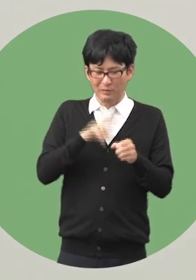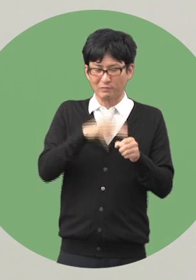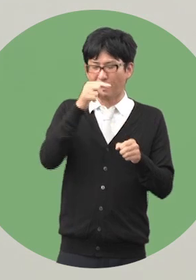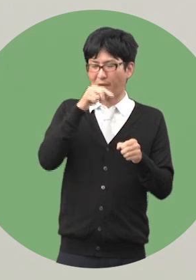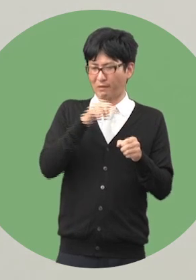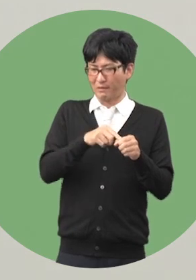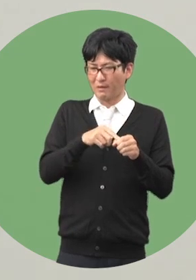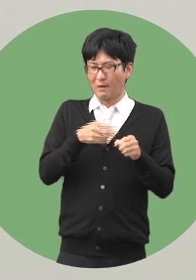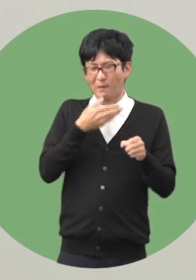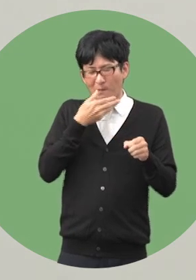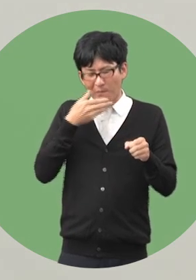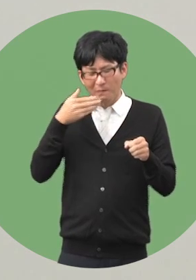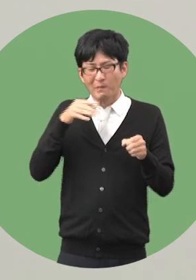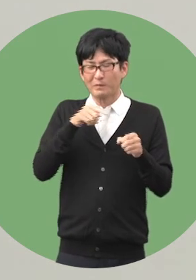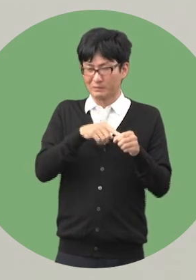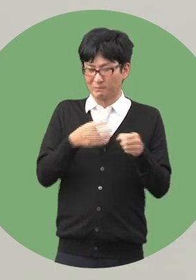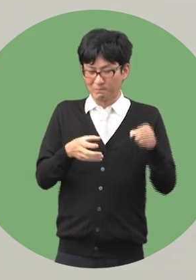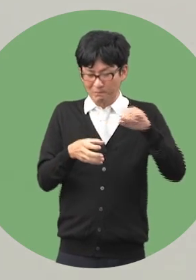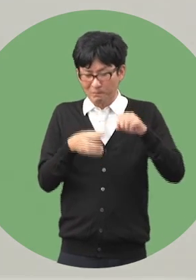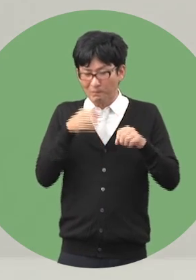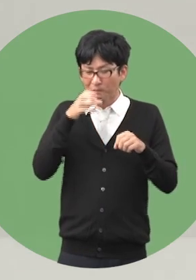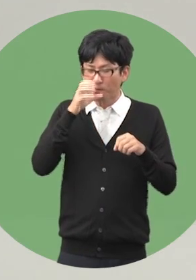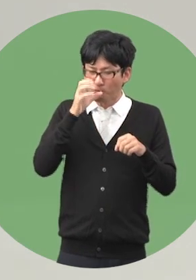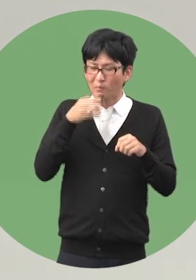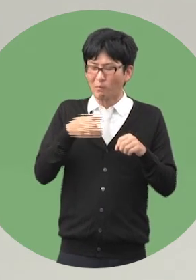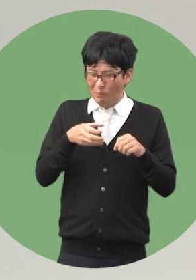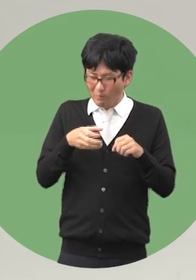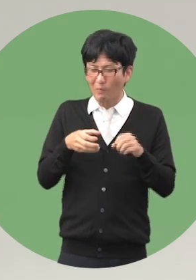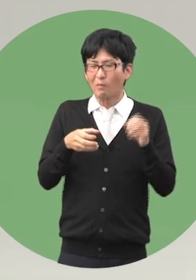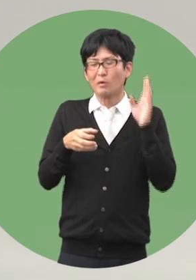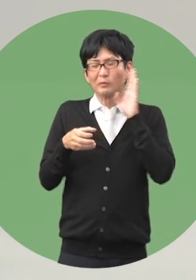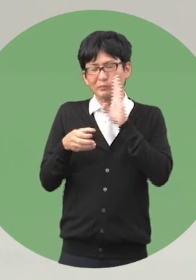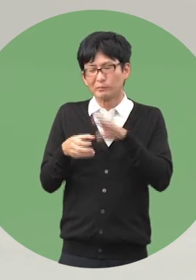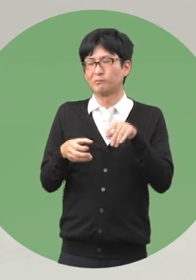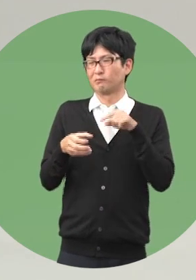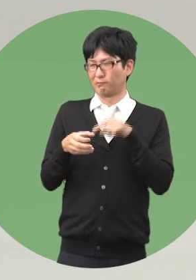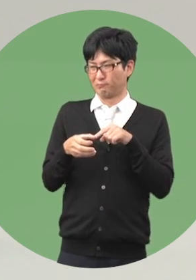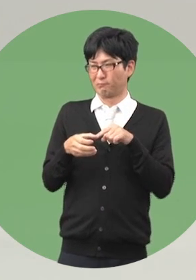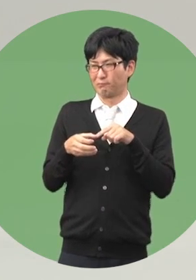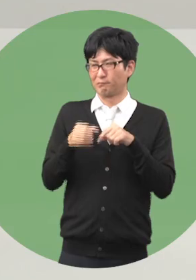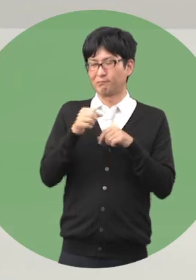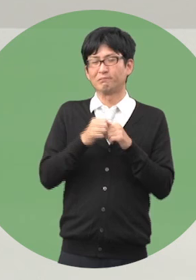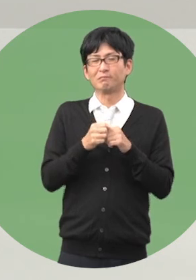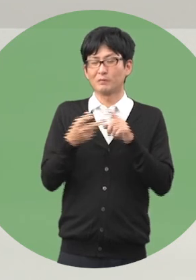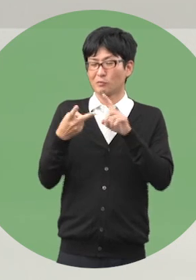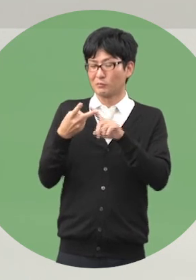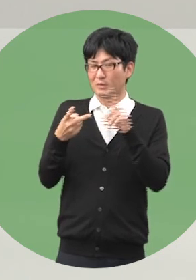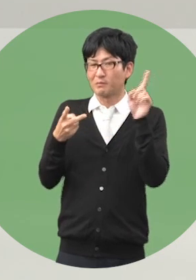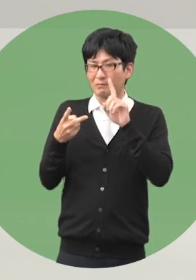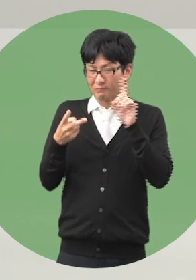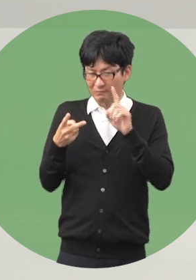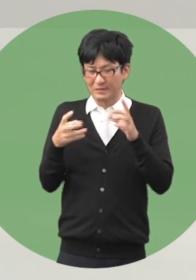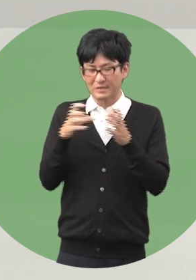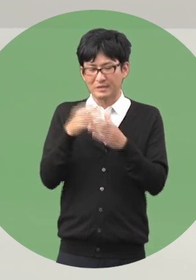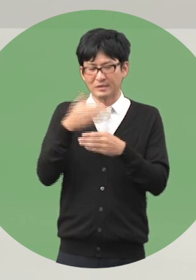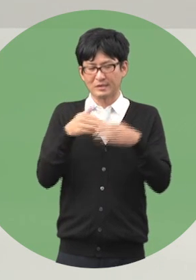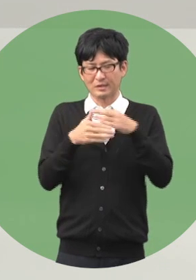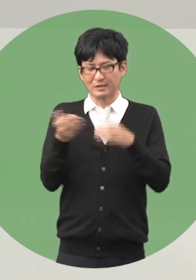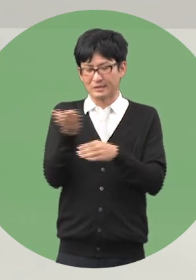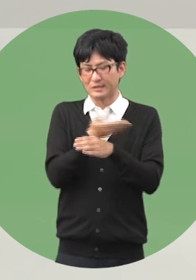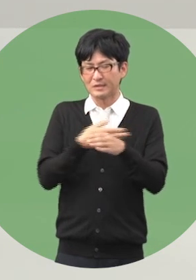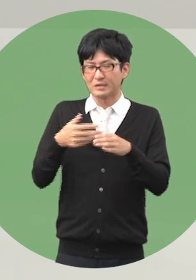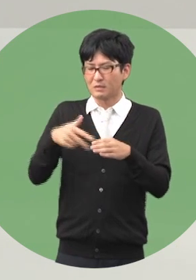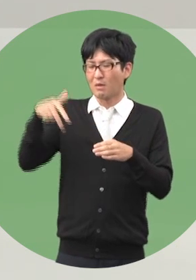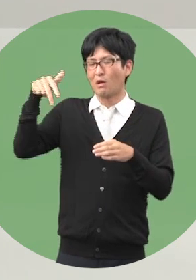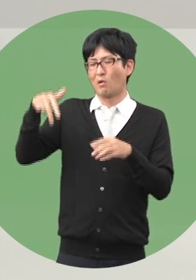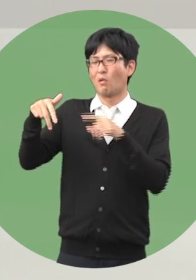あり濃厚な味わいで、フルーティーな香りが特徴の飲みやすい焼酎です。2つ目は石垣島の島の